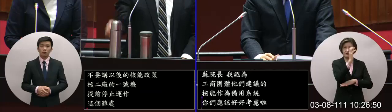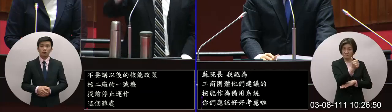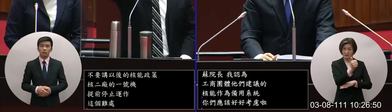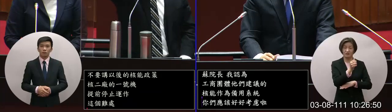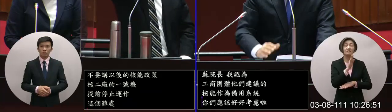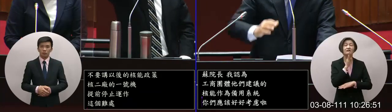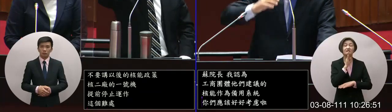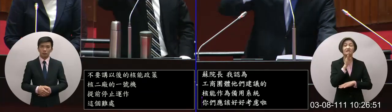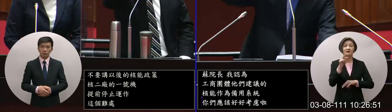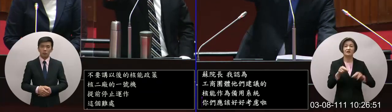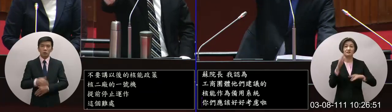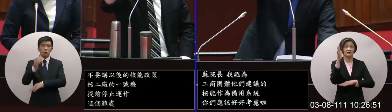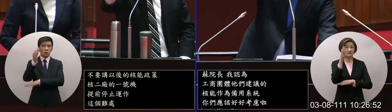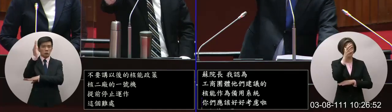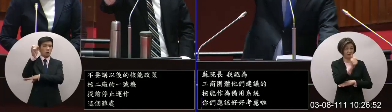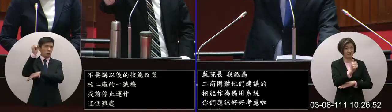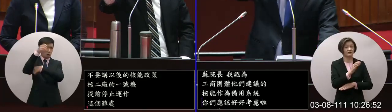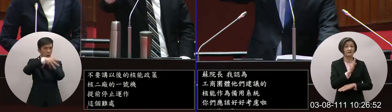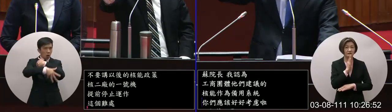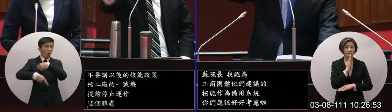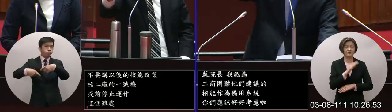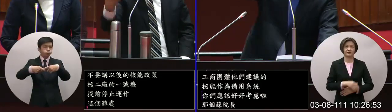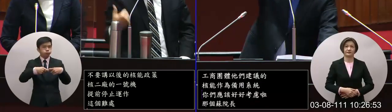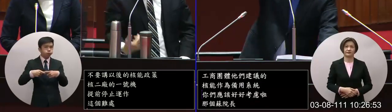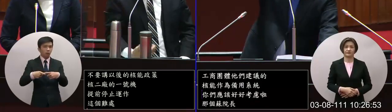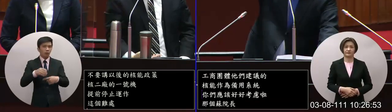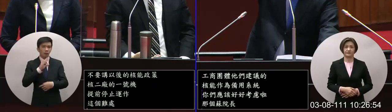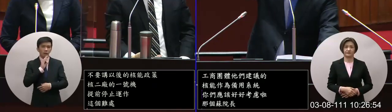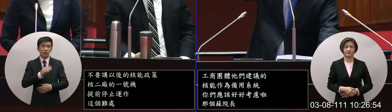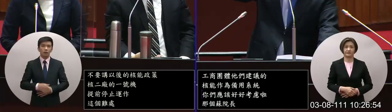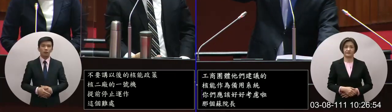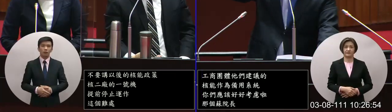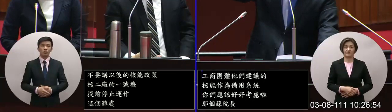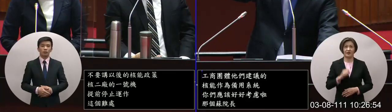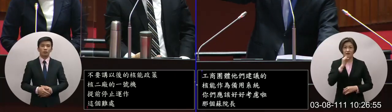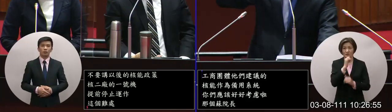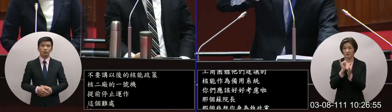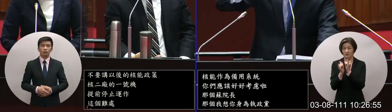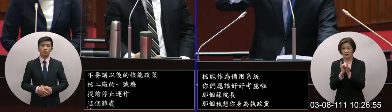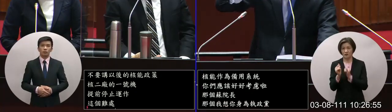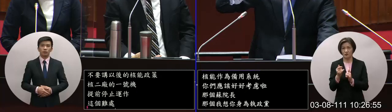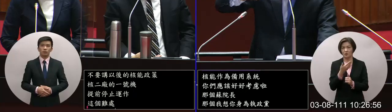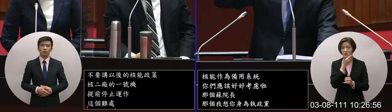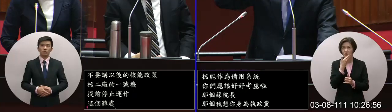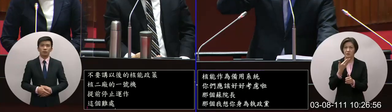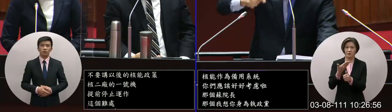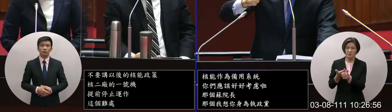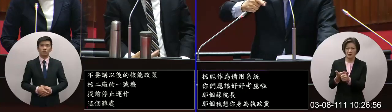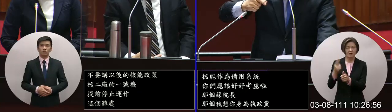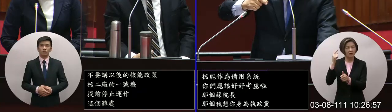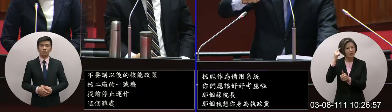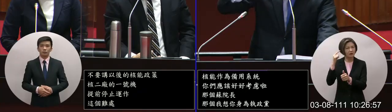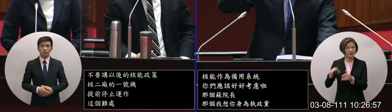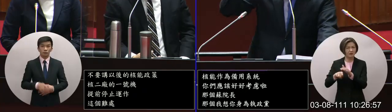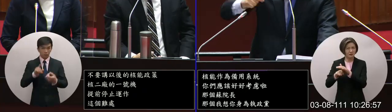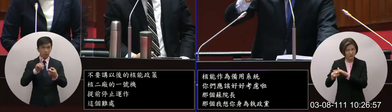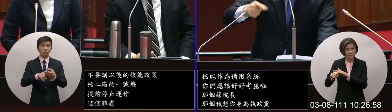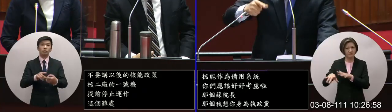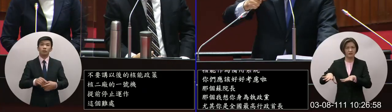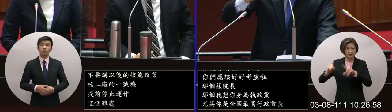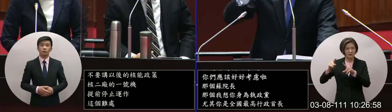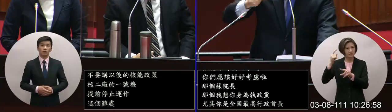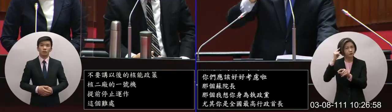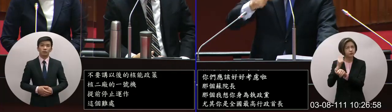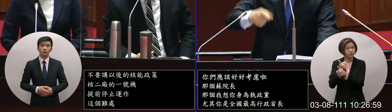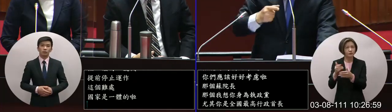高行政首长， 这个、国家是一体的嘛， 大众的利益作为优先考量，而且我认为我是